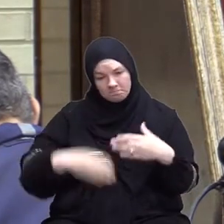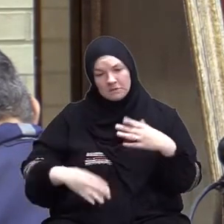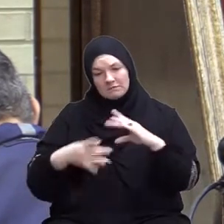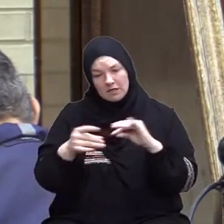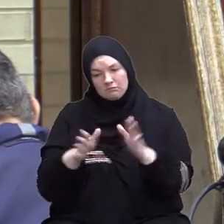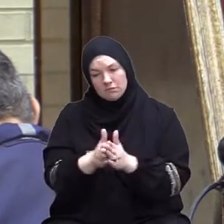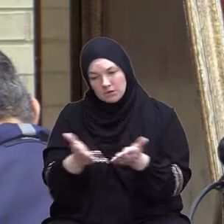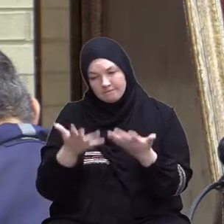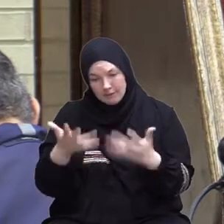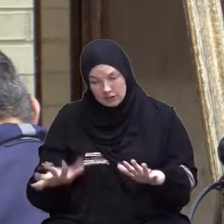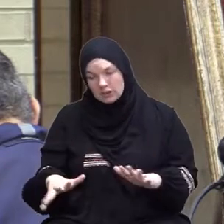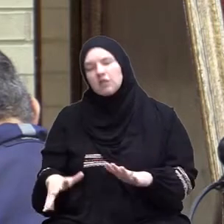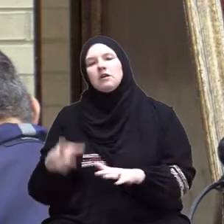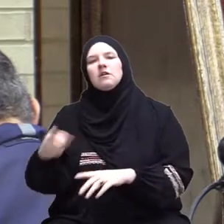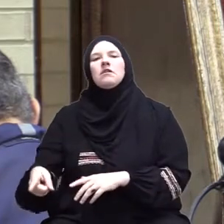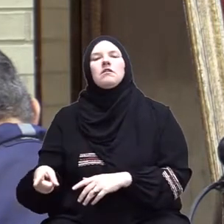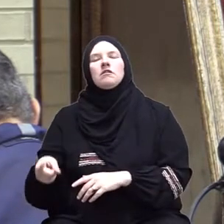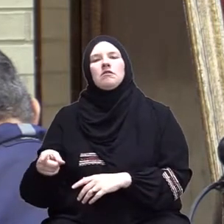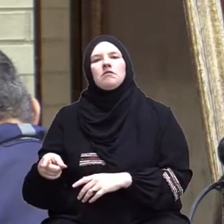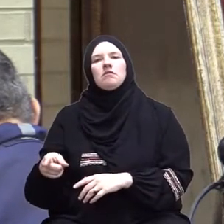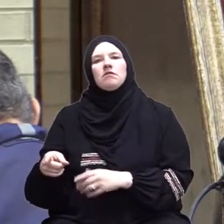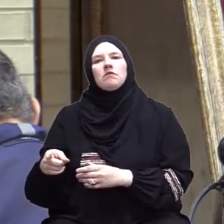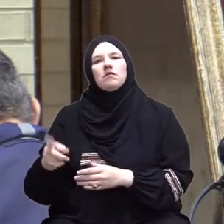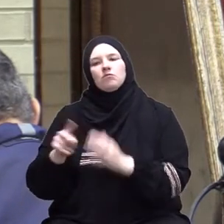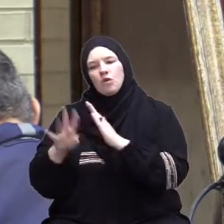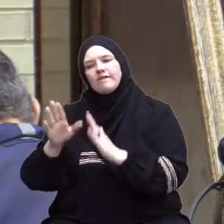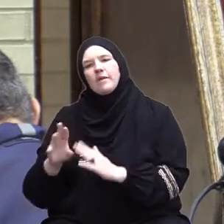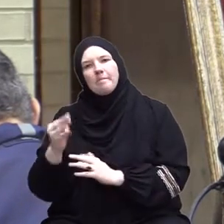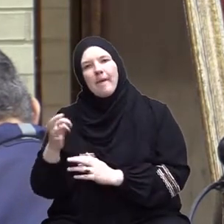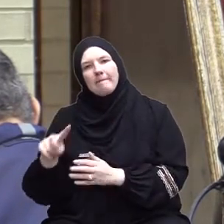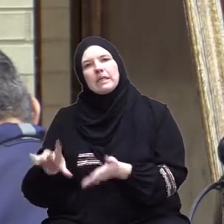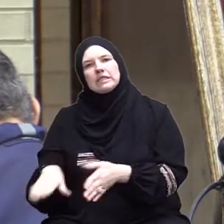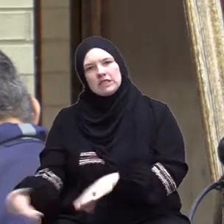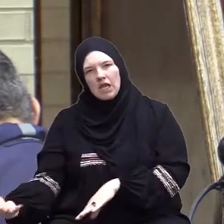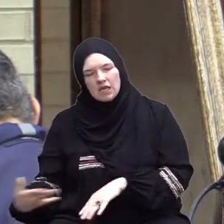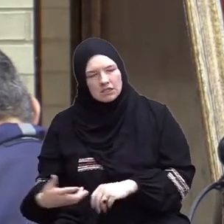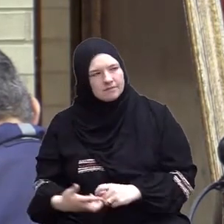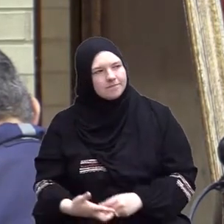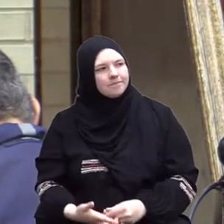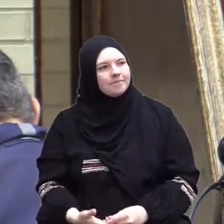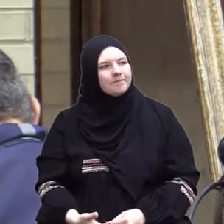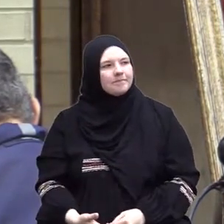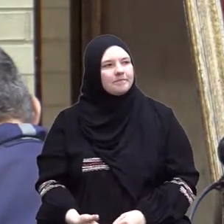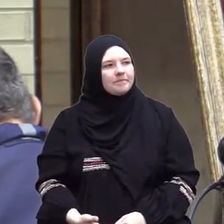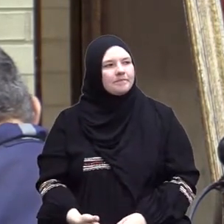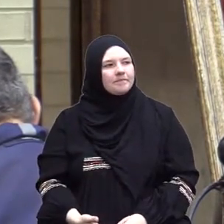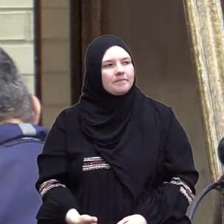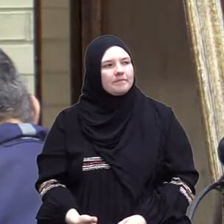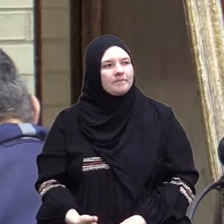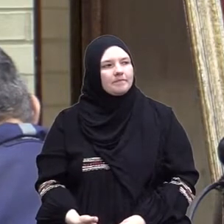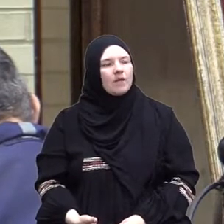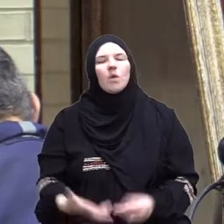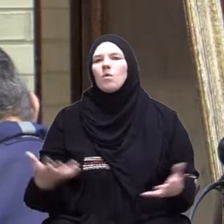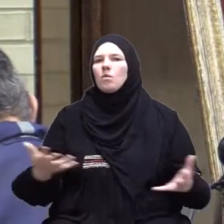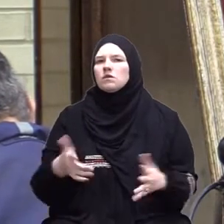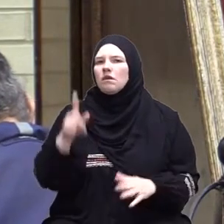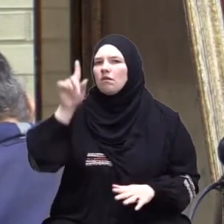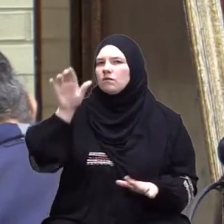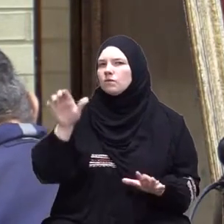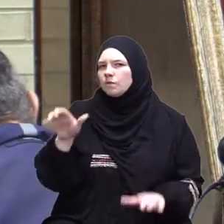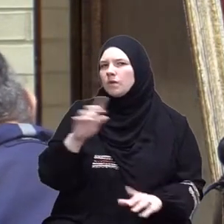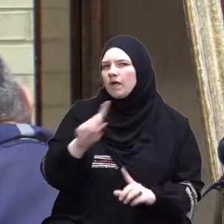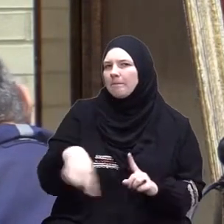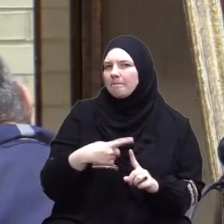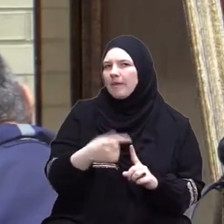لكم دينكم وأتممت عليكم نعمتي صلى الله عليه وسلم. So what does Allah do